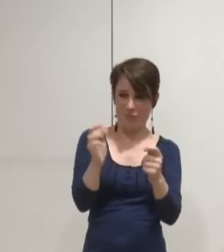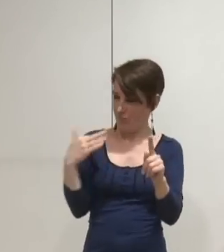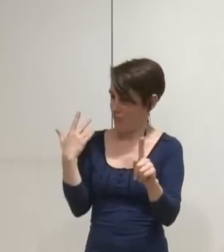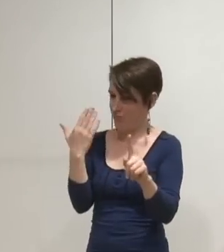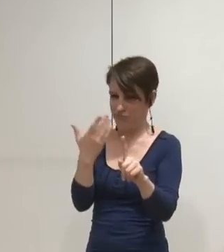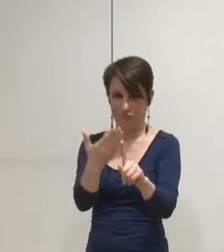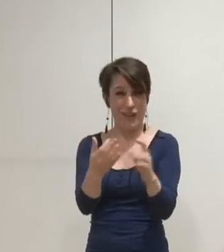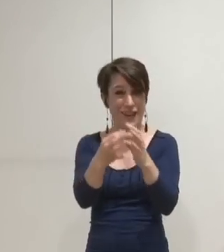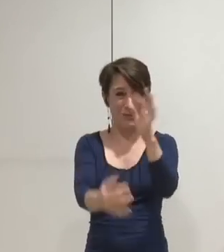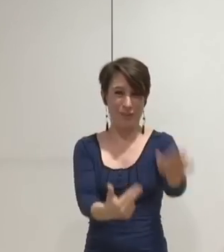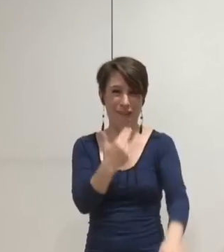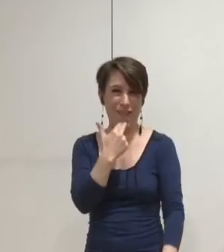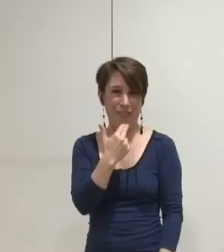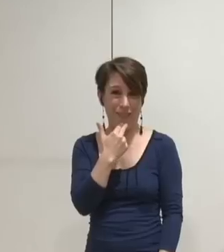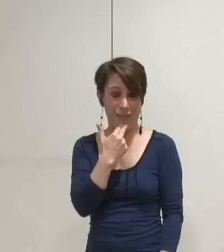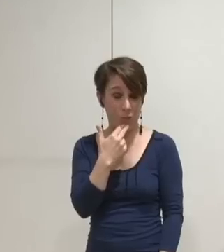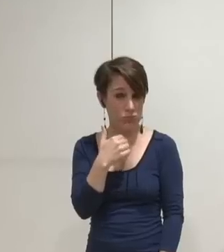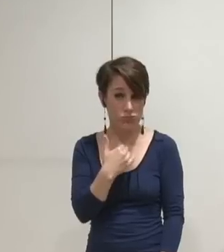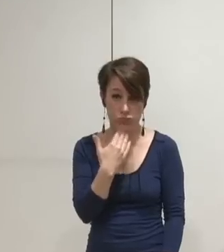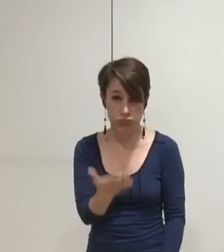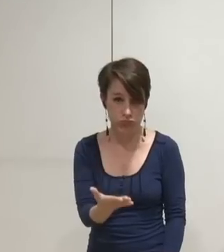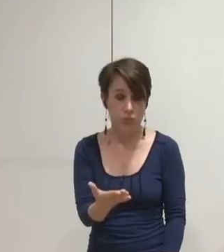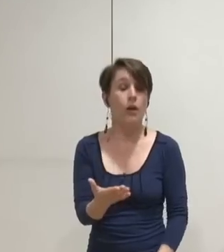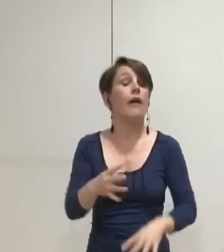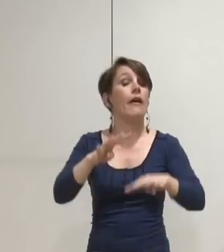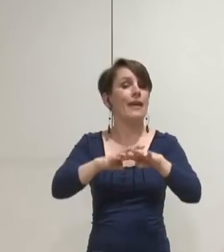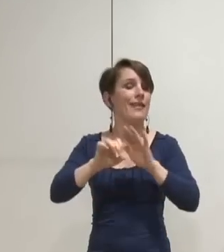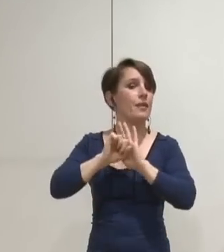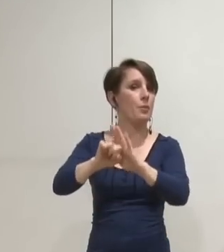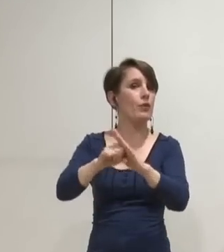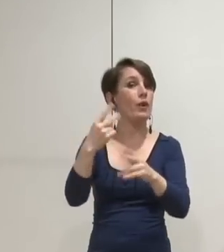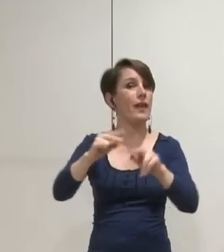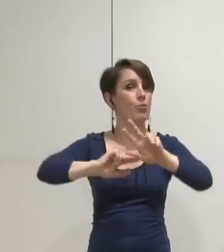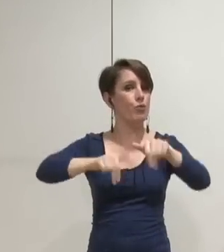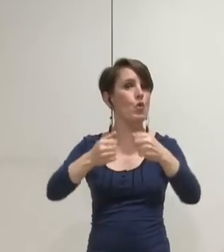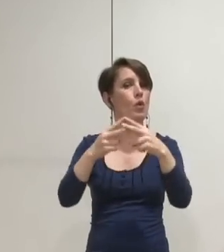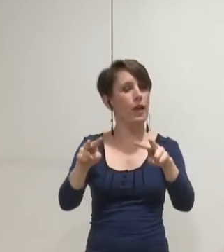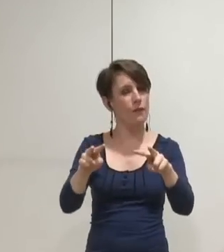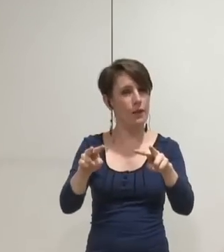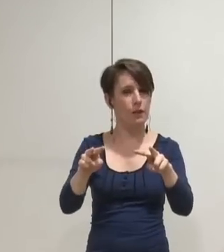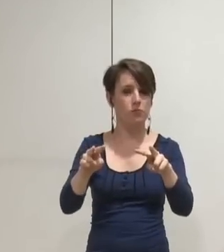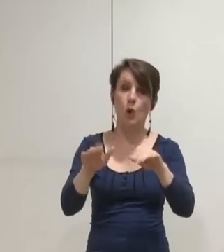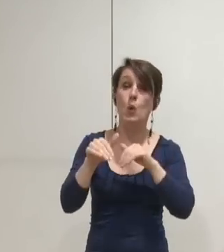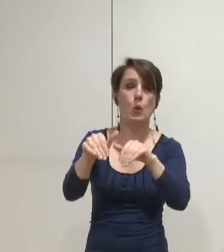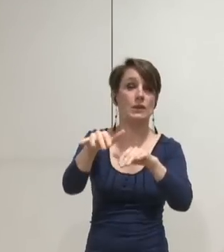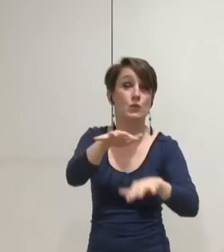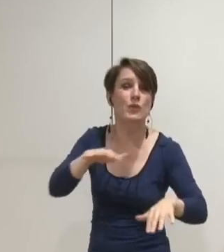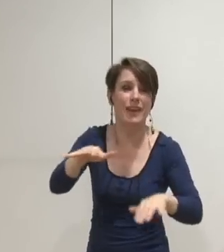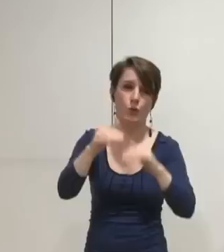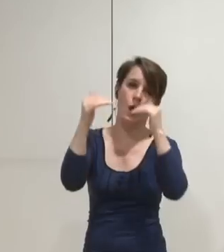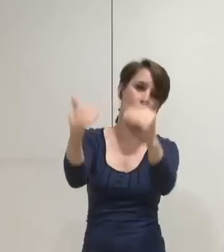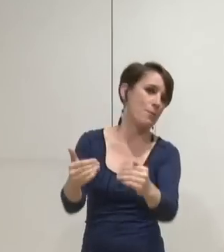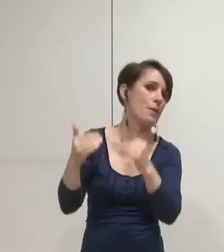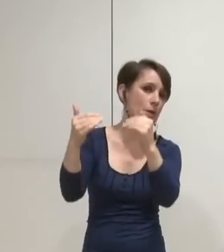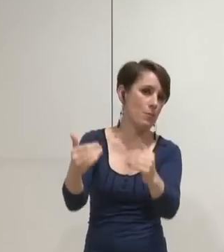d'efficacité les périmètres des quartiers prioritaires du contrat de ville restent quand même localisés sur les mêmes territoires même s'il y a